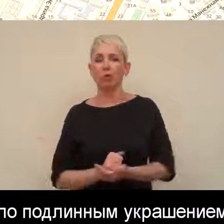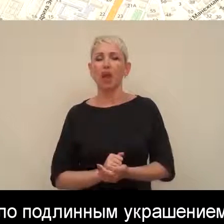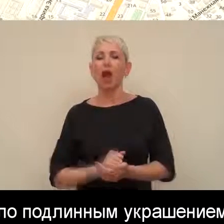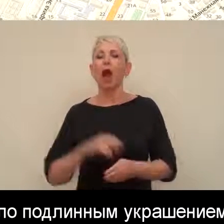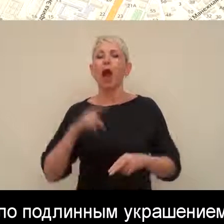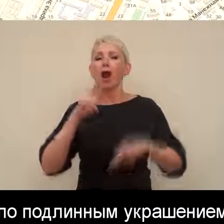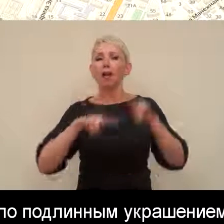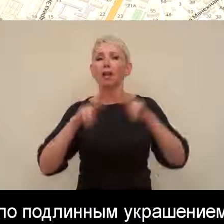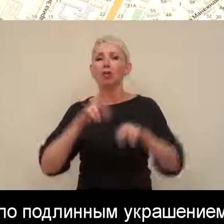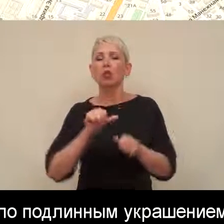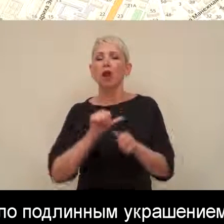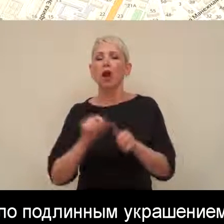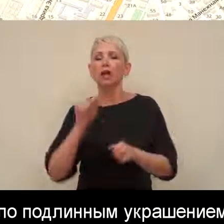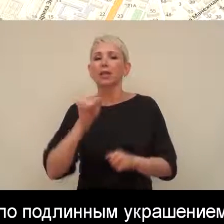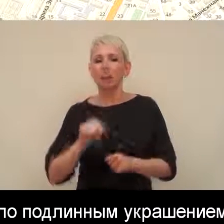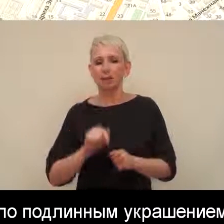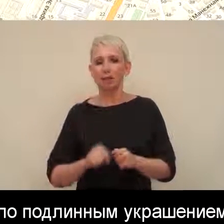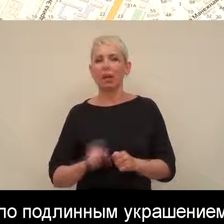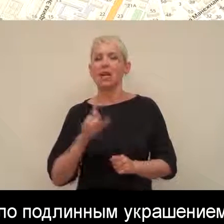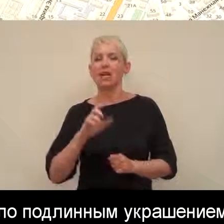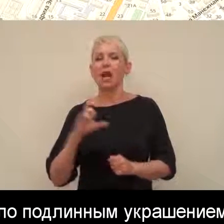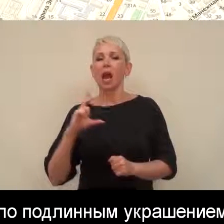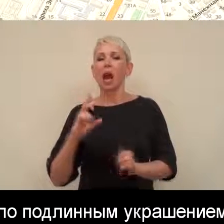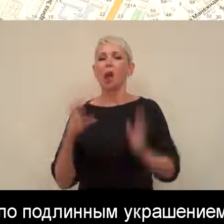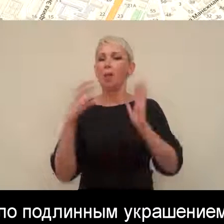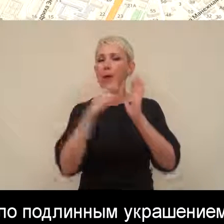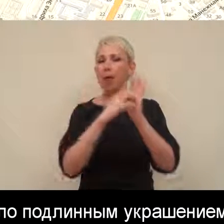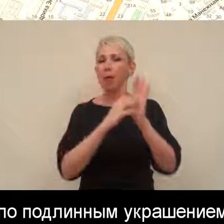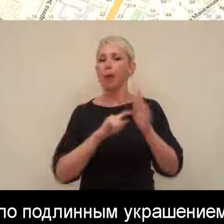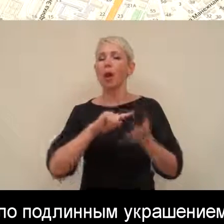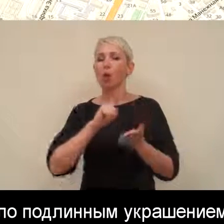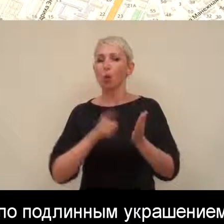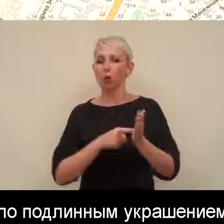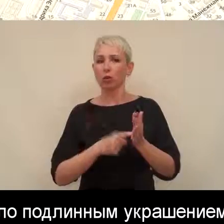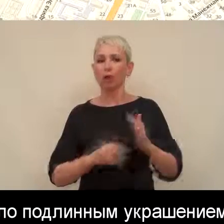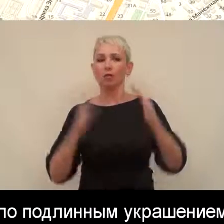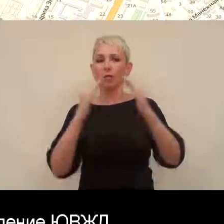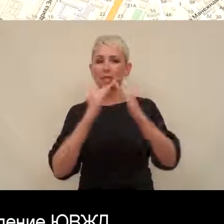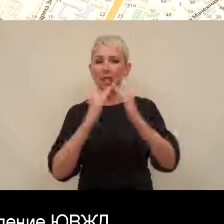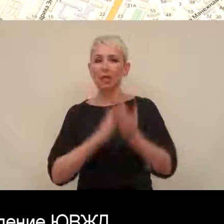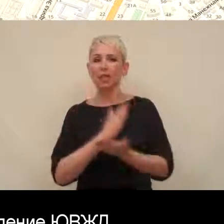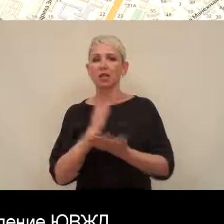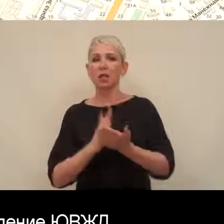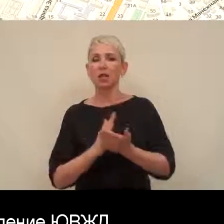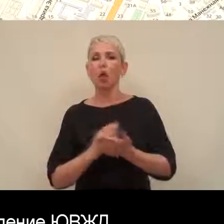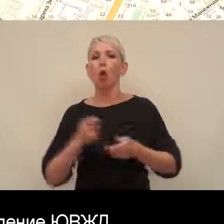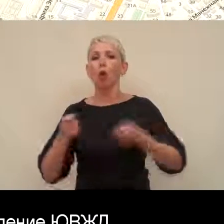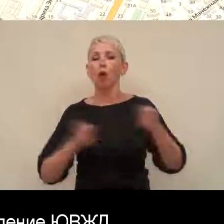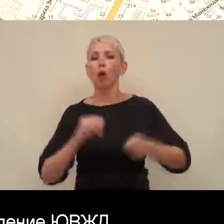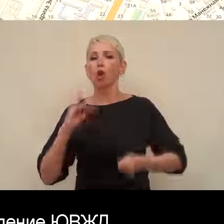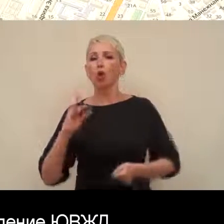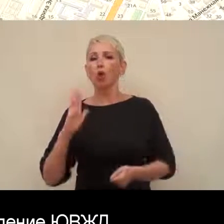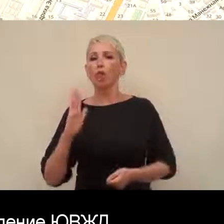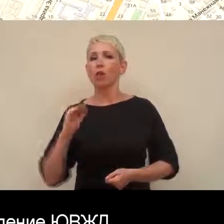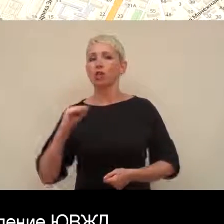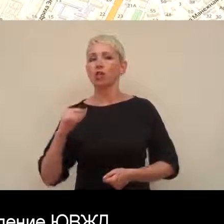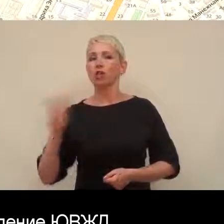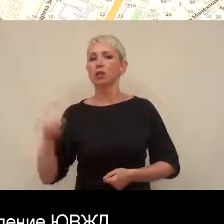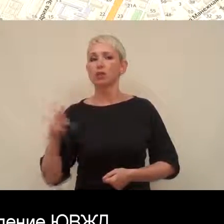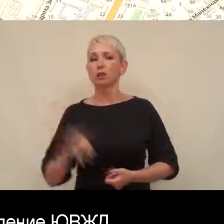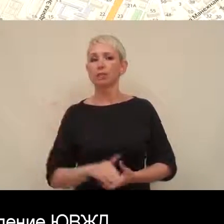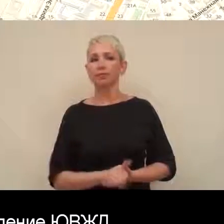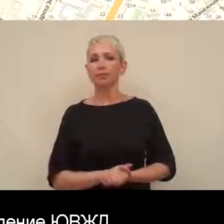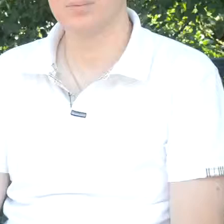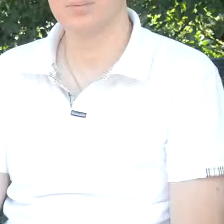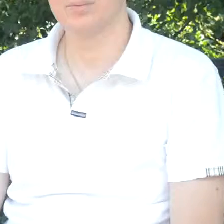архитектурным акцентом и силуэтной эмблемой города. В здании располагается управление